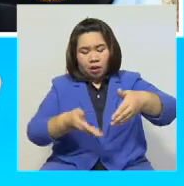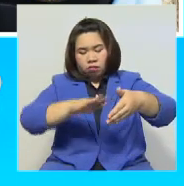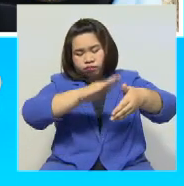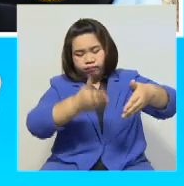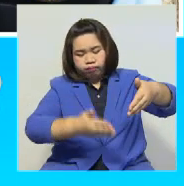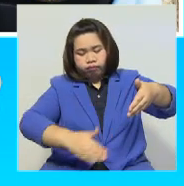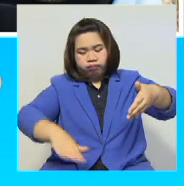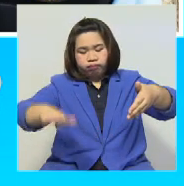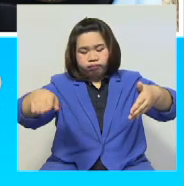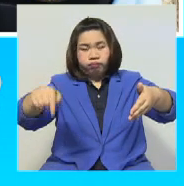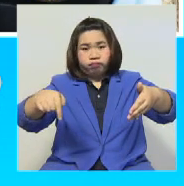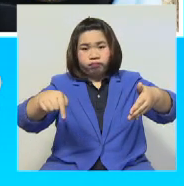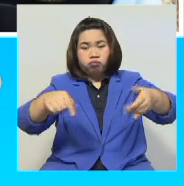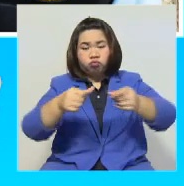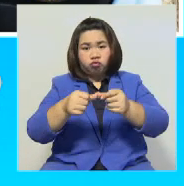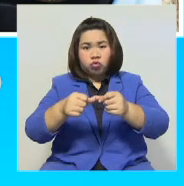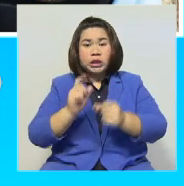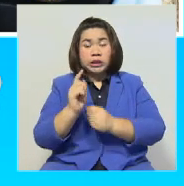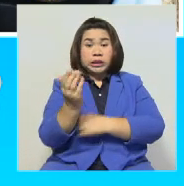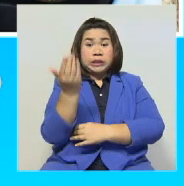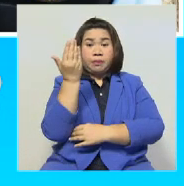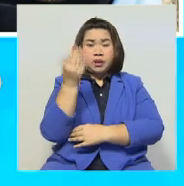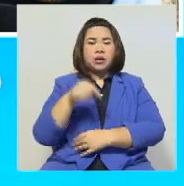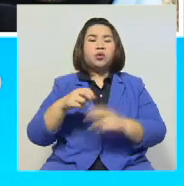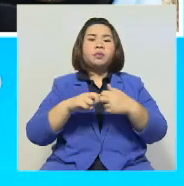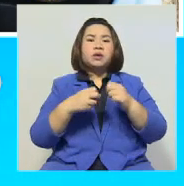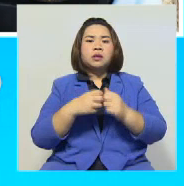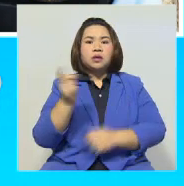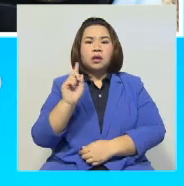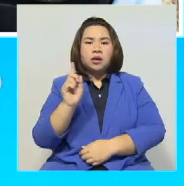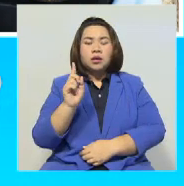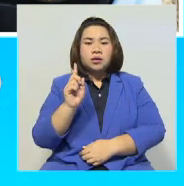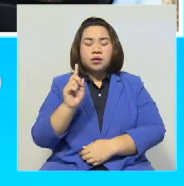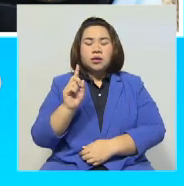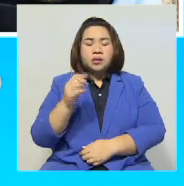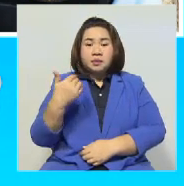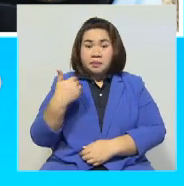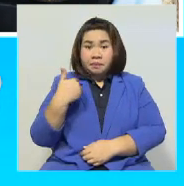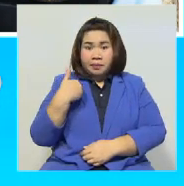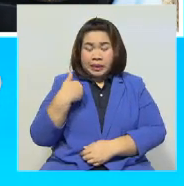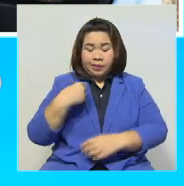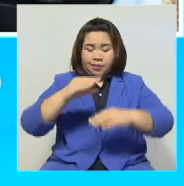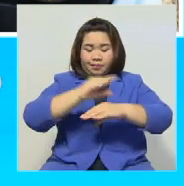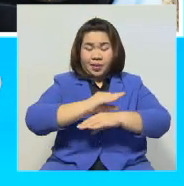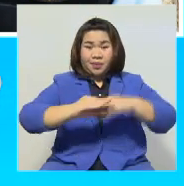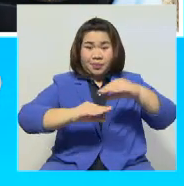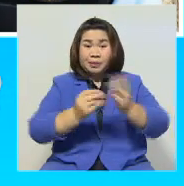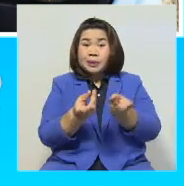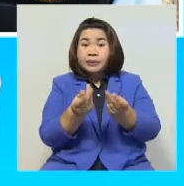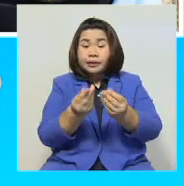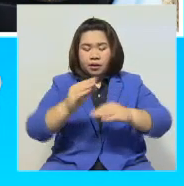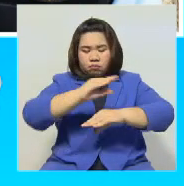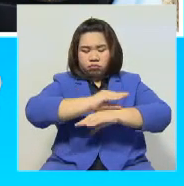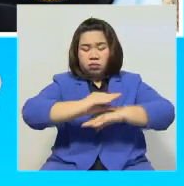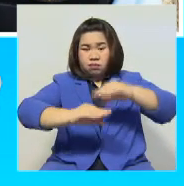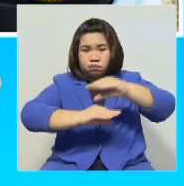ชรในเขตพื้นที่อำเภอบ้านแหลมนะครับเมื่อตอนเช้านี่ประสบปัญหาก็คือน้ำแทงแนวกั้นกระสอบทรายซึ่งรอวาง